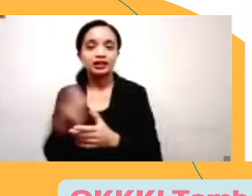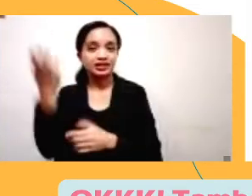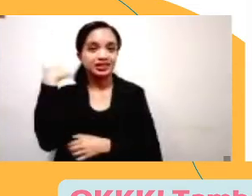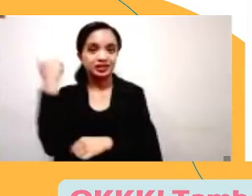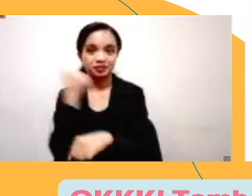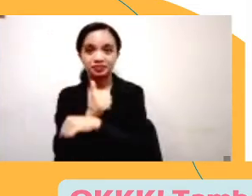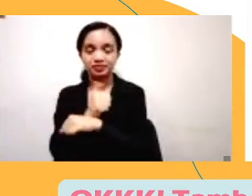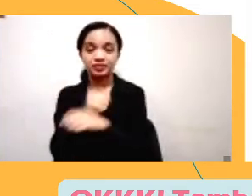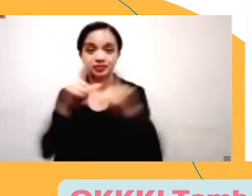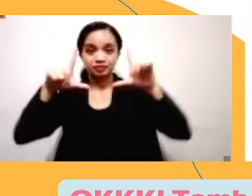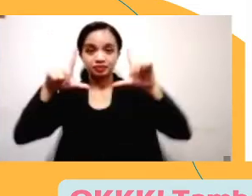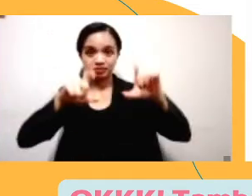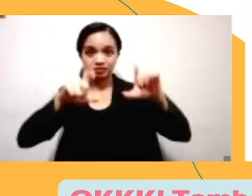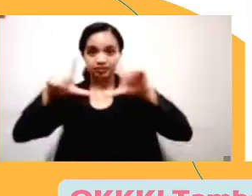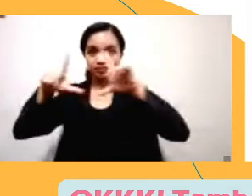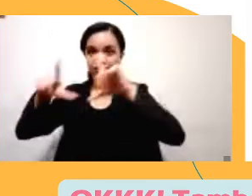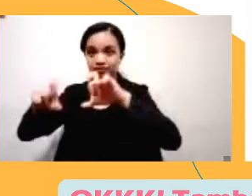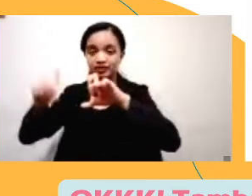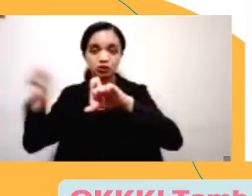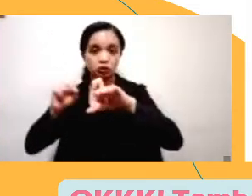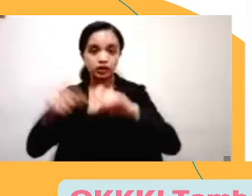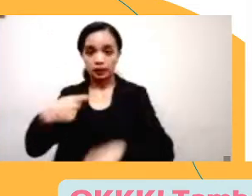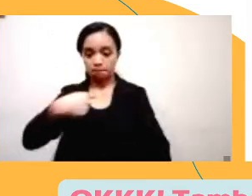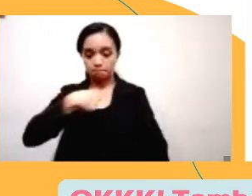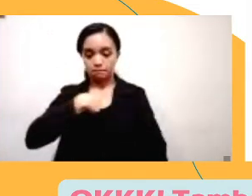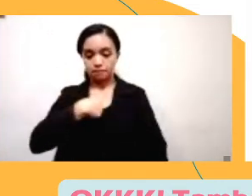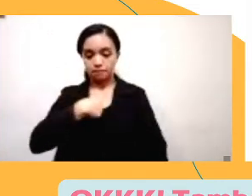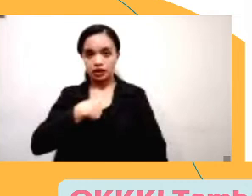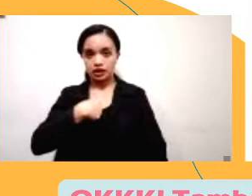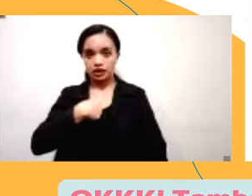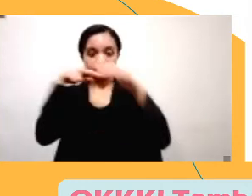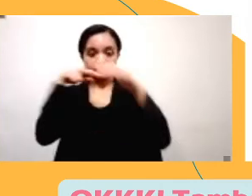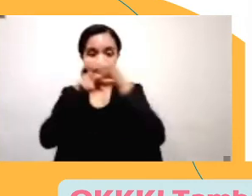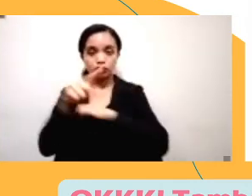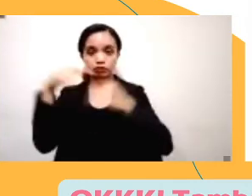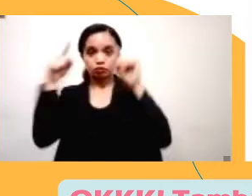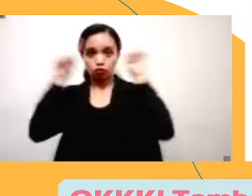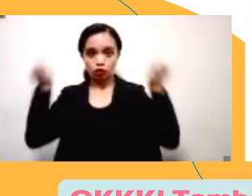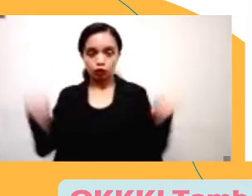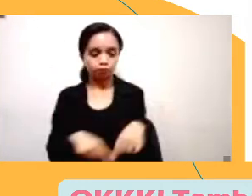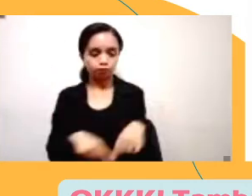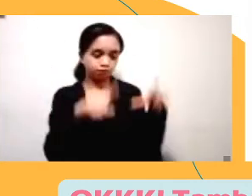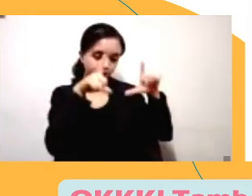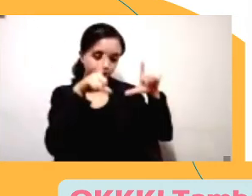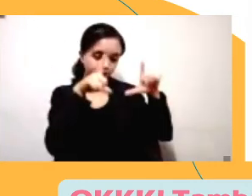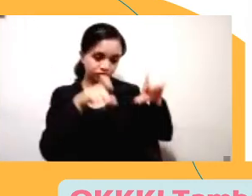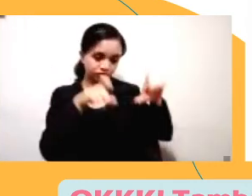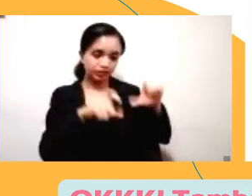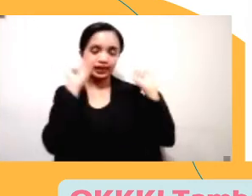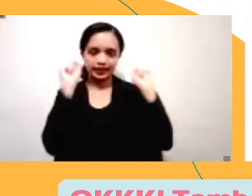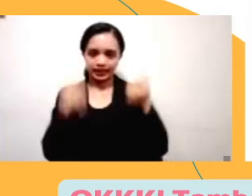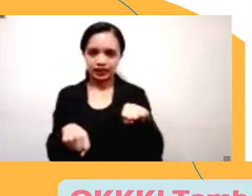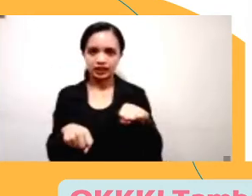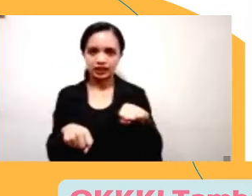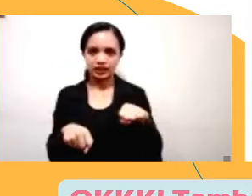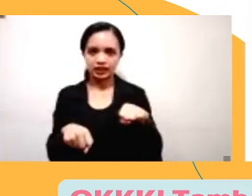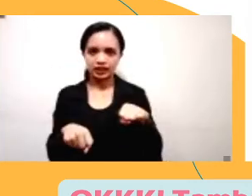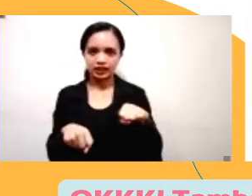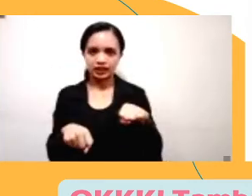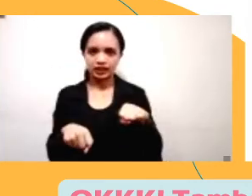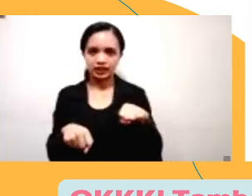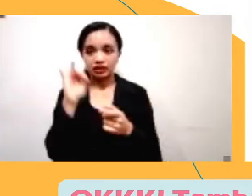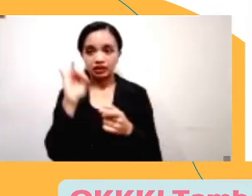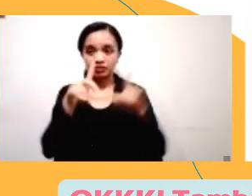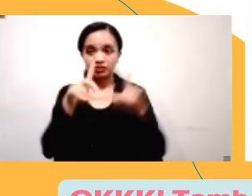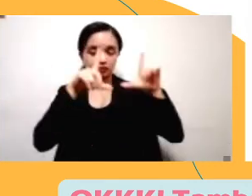ng litrato yung inyong Me Vision Board. At sa tingin ko, magandang idea rin kung kukunan nyo ng litrato yon